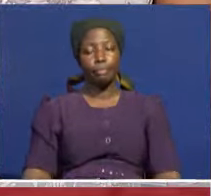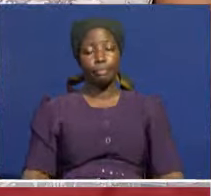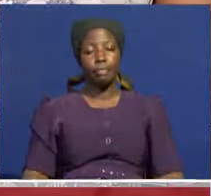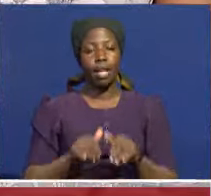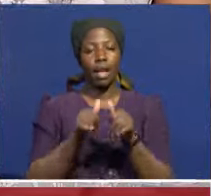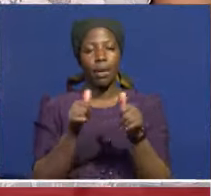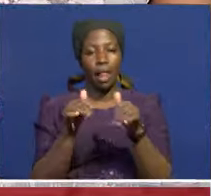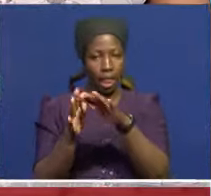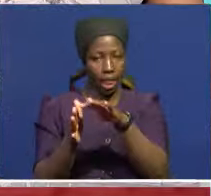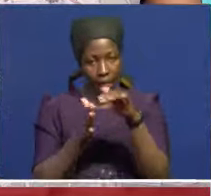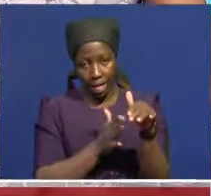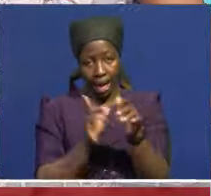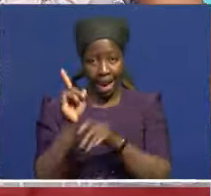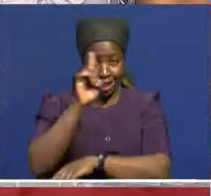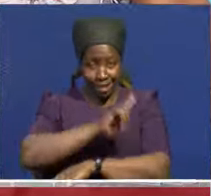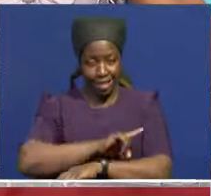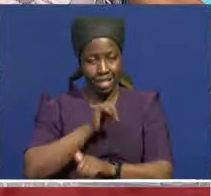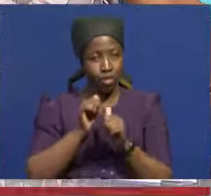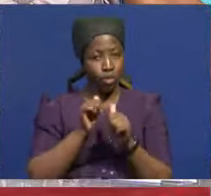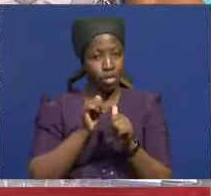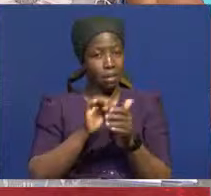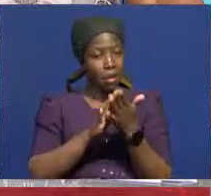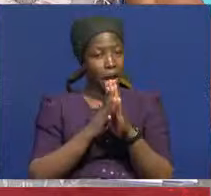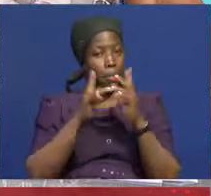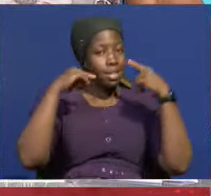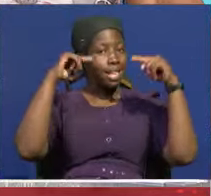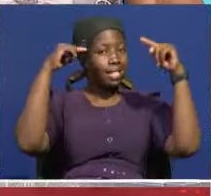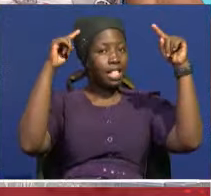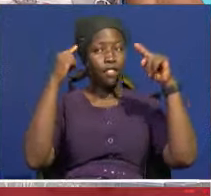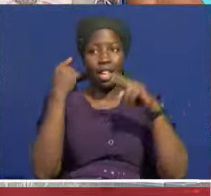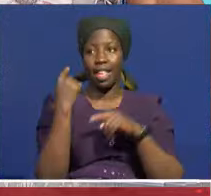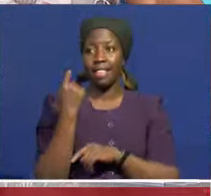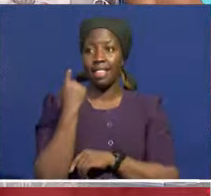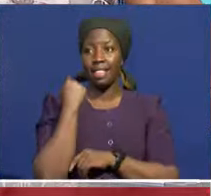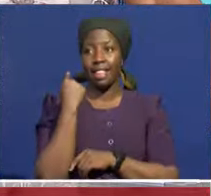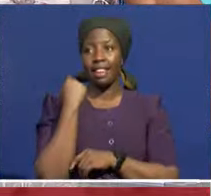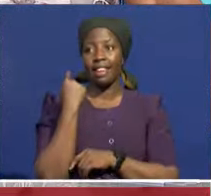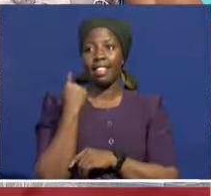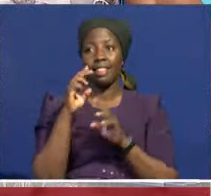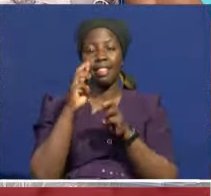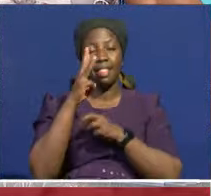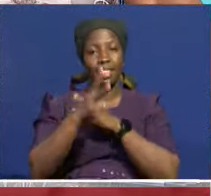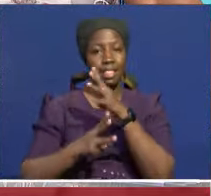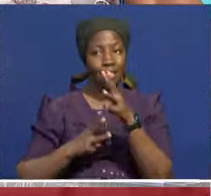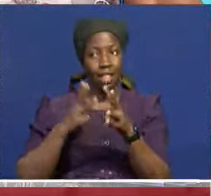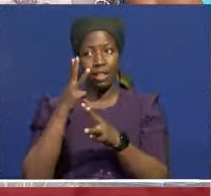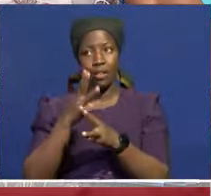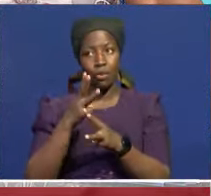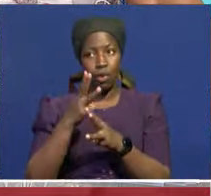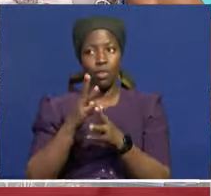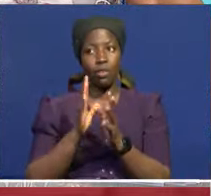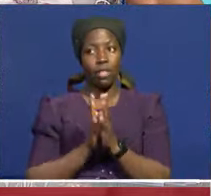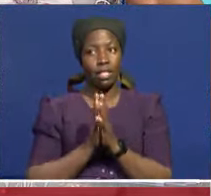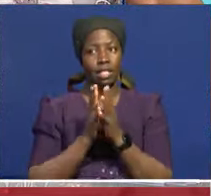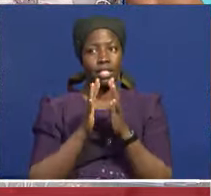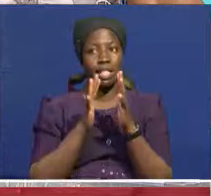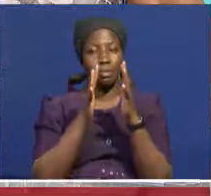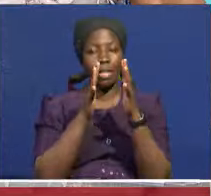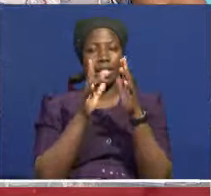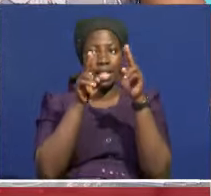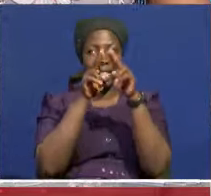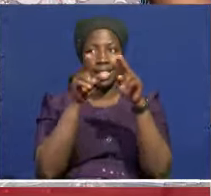Haya, tukiangazia ile siku ambayo ilifana sana jana, Jamila. Naam. Huku ulimwengu ukiadhimisha siku ya kimataifa